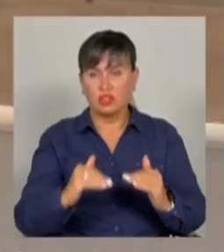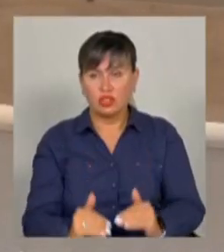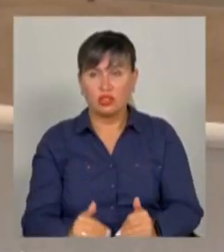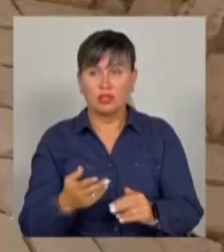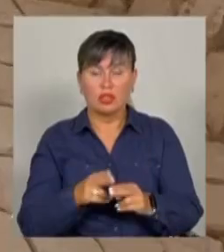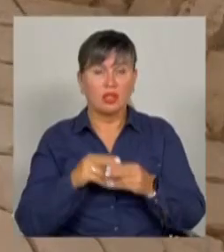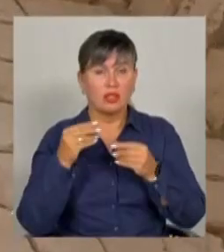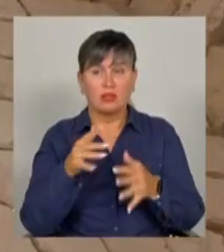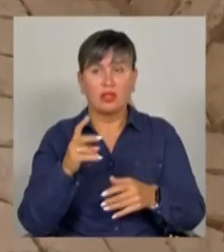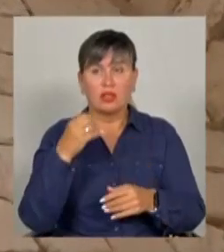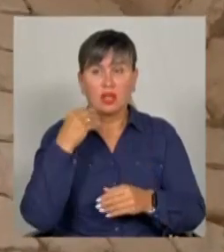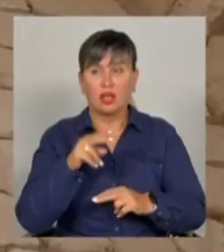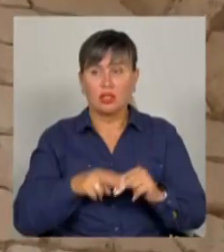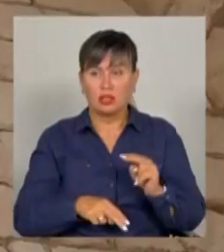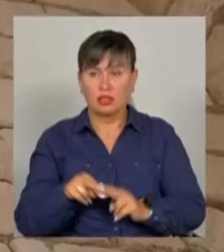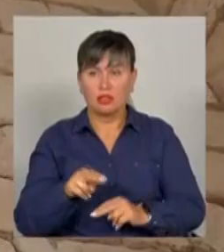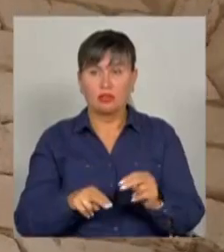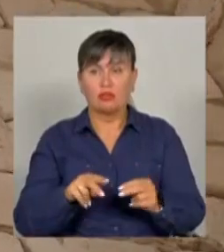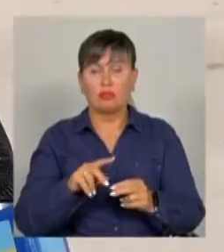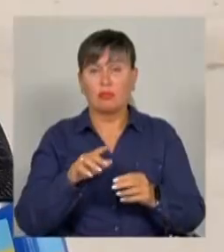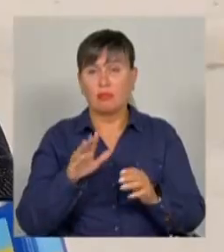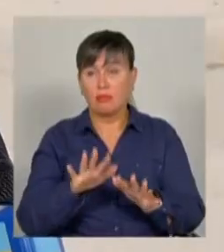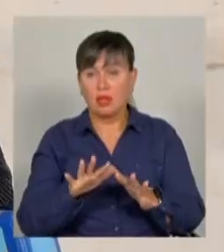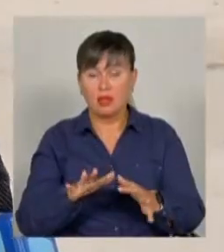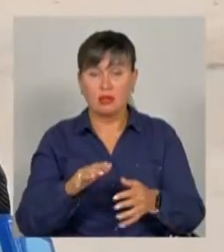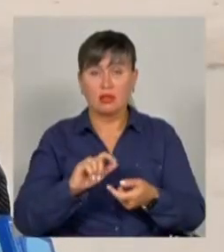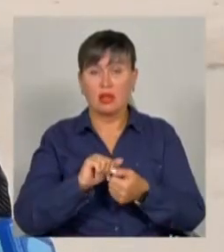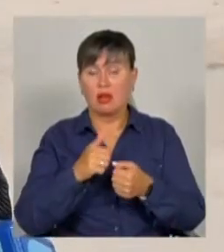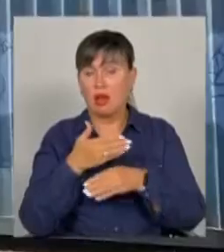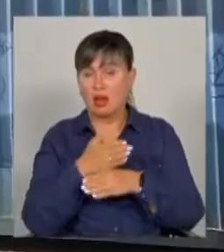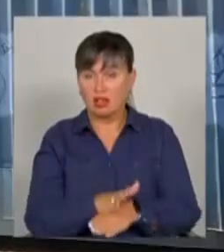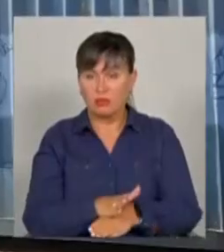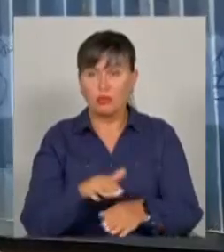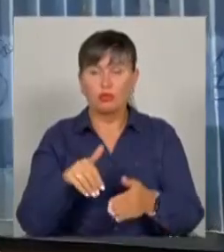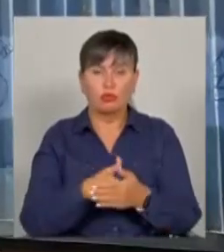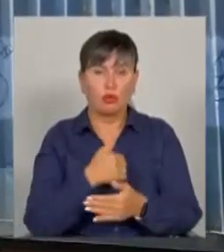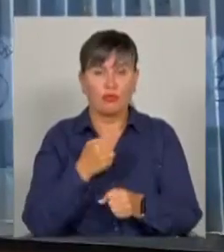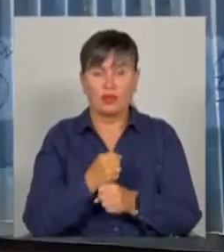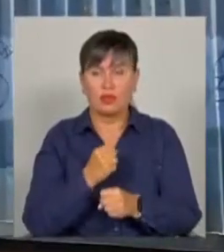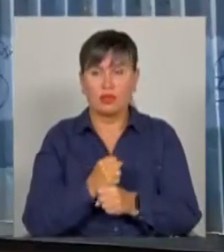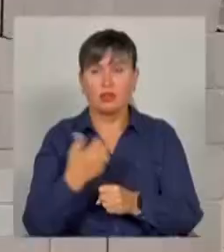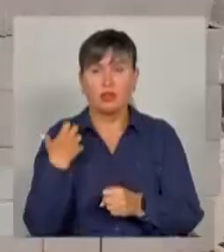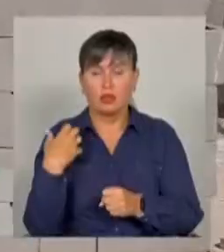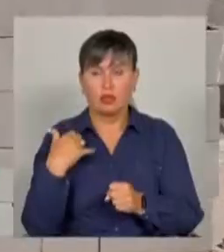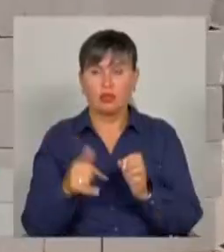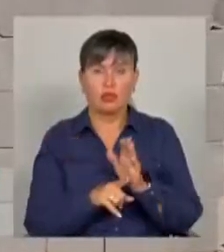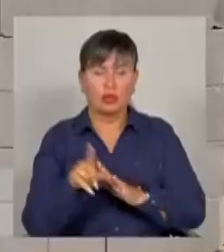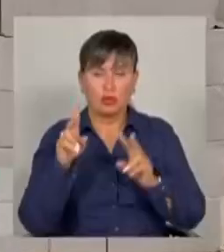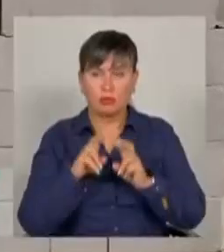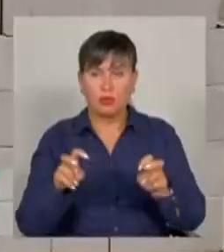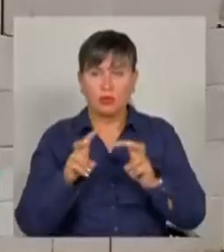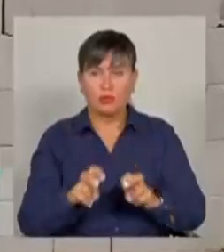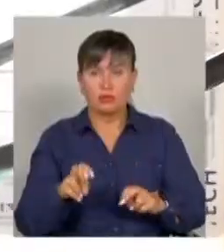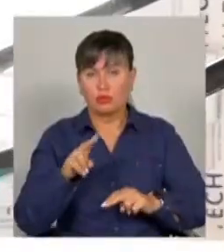Это не влияет на качество строительства. Вместо разбитых плит устанавливаем новые. Между тем, чиновники приступили к проверке